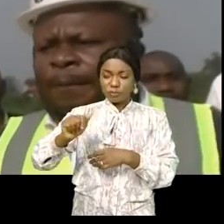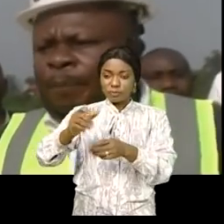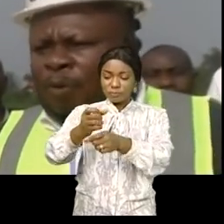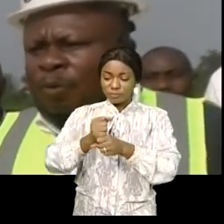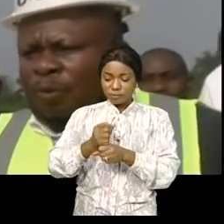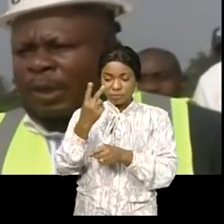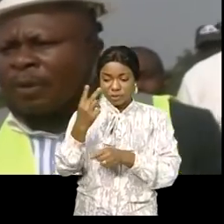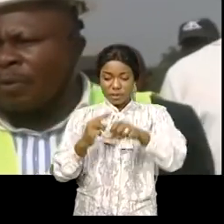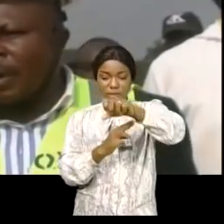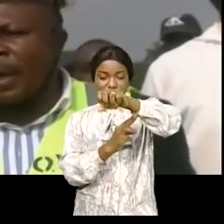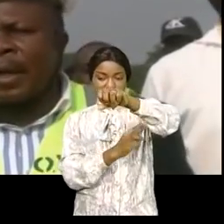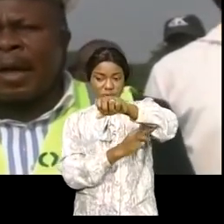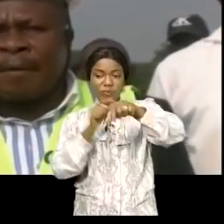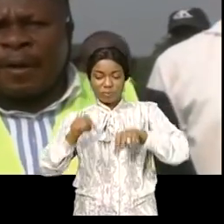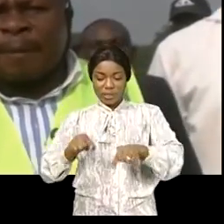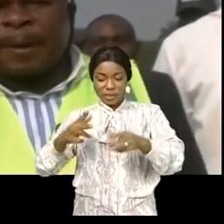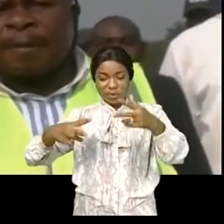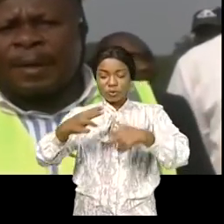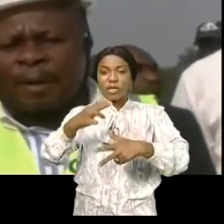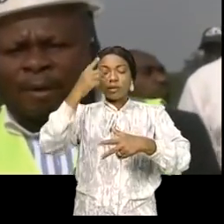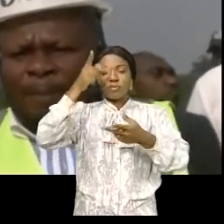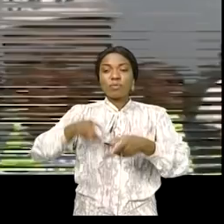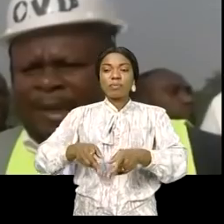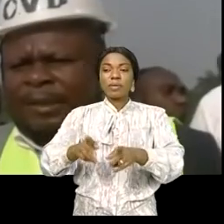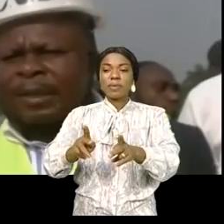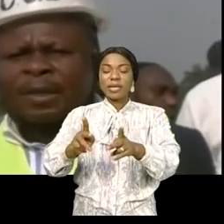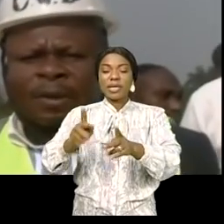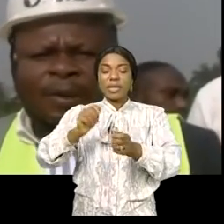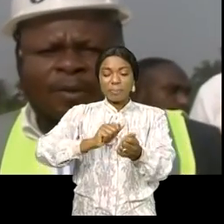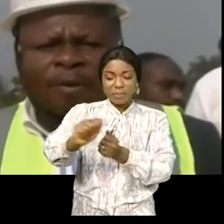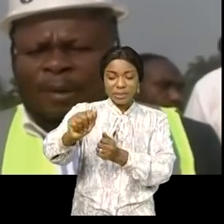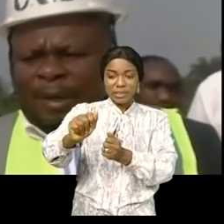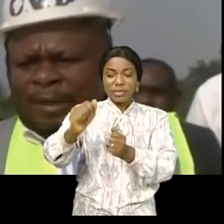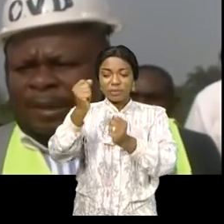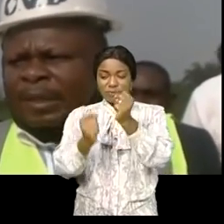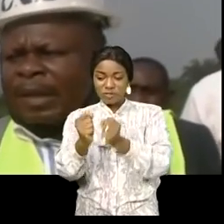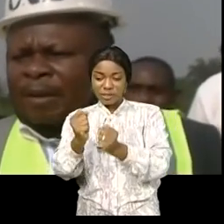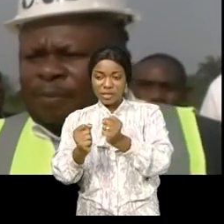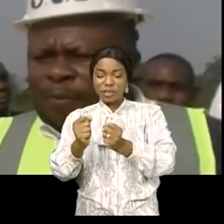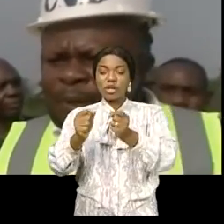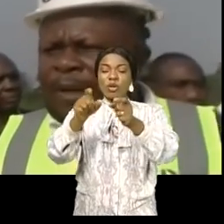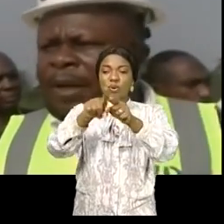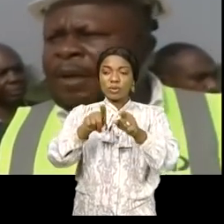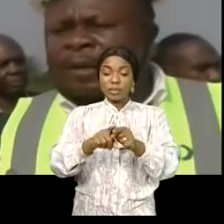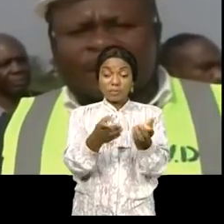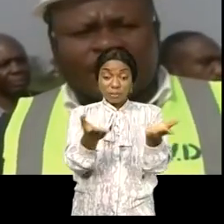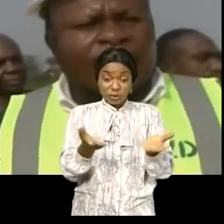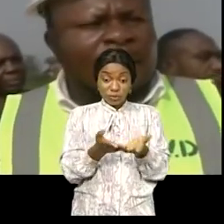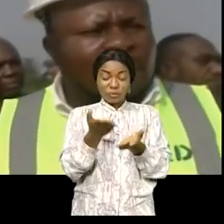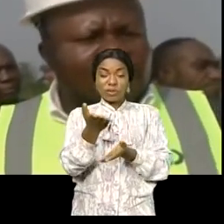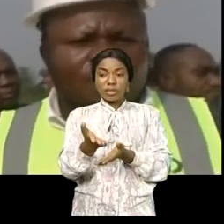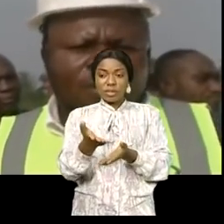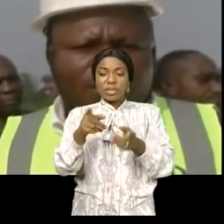ponts, aujourd'hui inaugurés, afin de permettre le passage des véhicules, parce qu'ici c'était un bourbier,